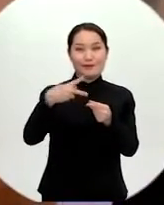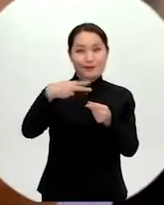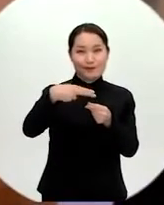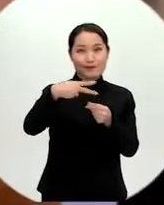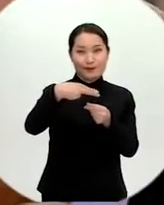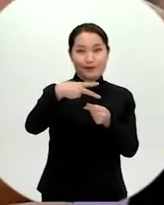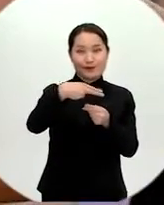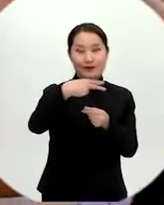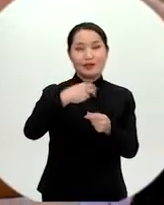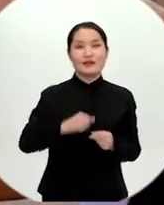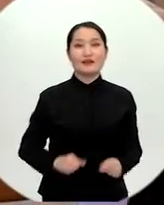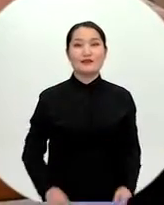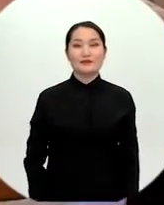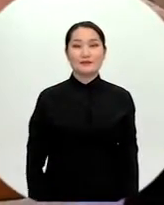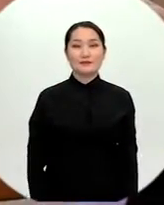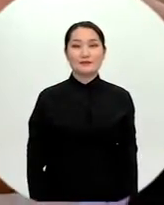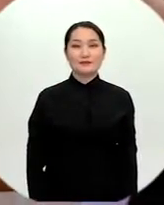Дөрөв хуваасныхаа нэгийг аваад ашиглаж болно.